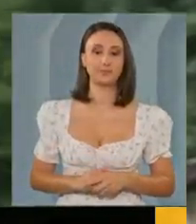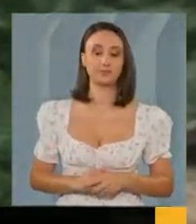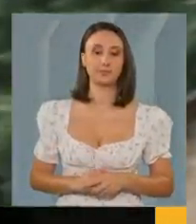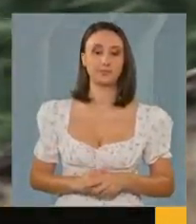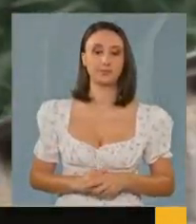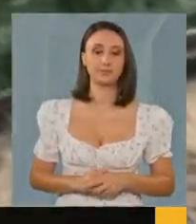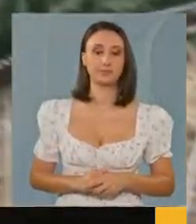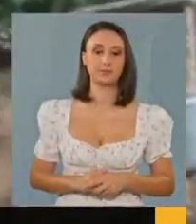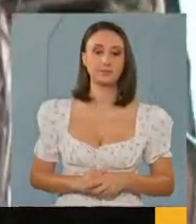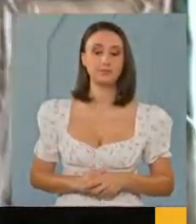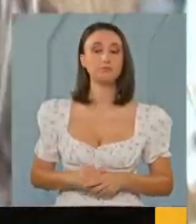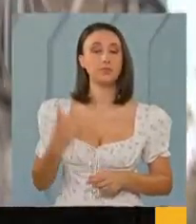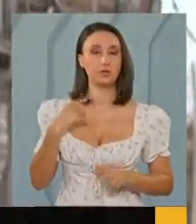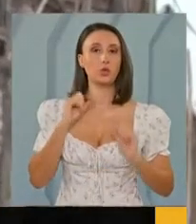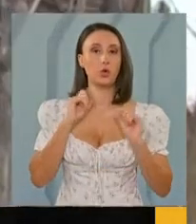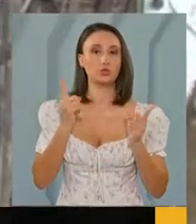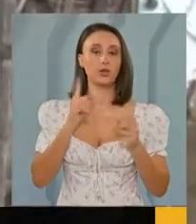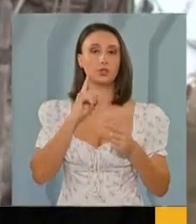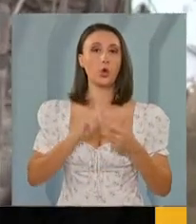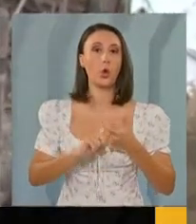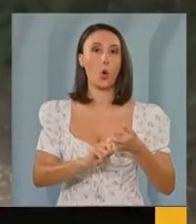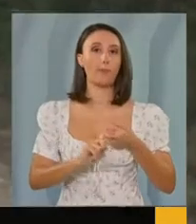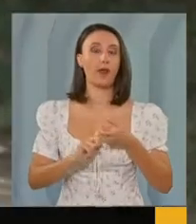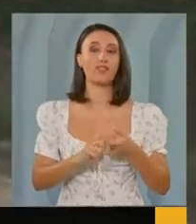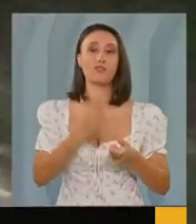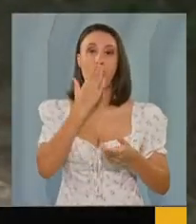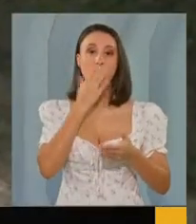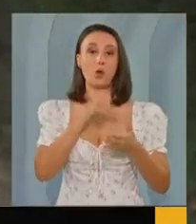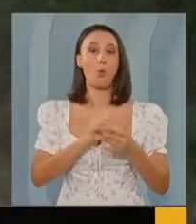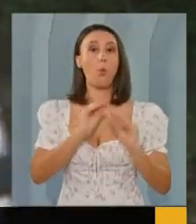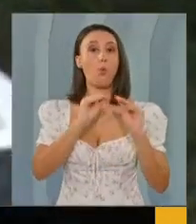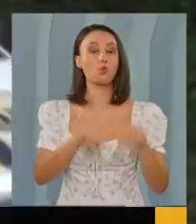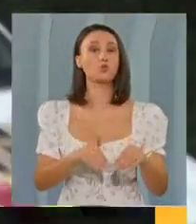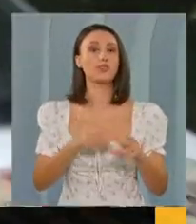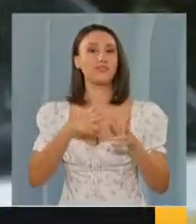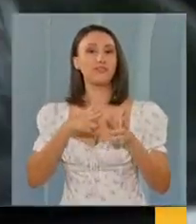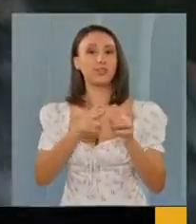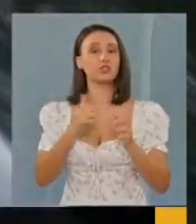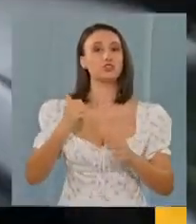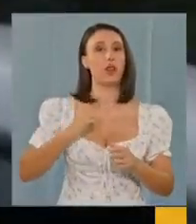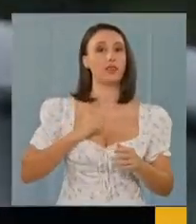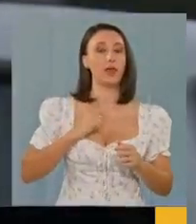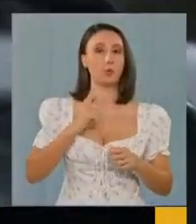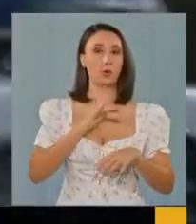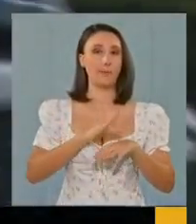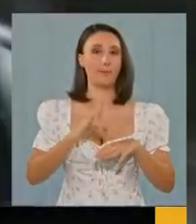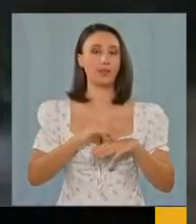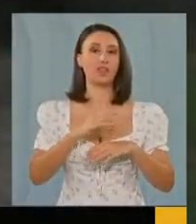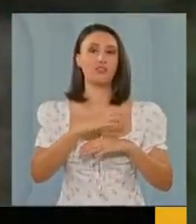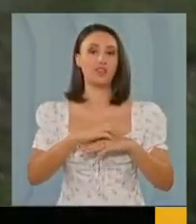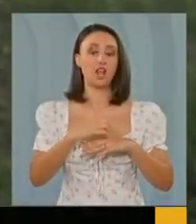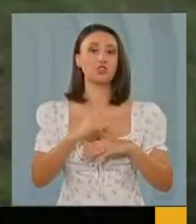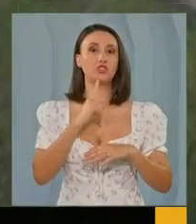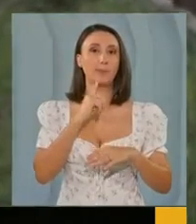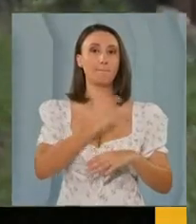brațului stâng insa era conștient și cooperant intre timp la locul atacului sau deplasat vanatorii jandarmii un medic veterinar și